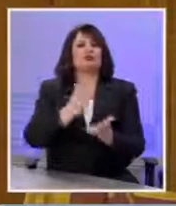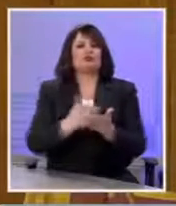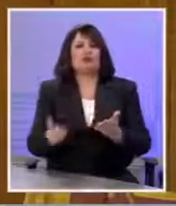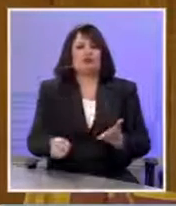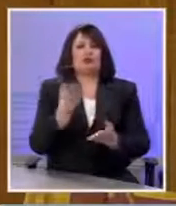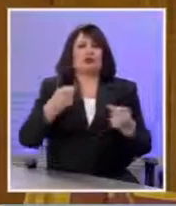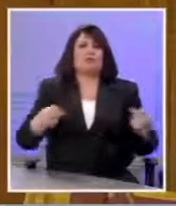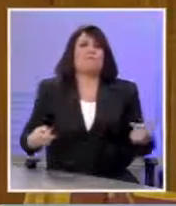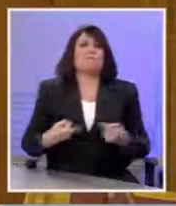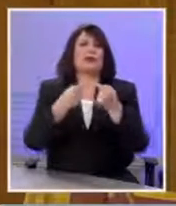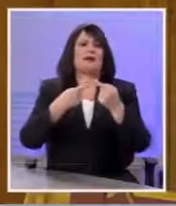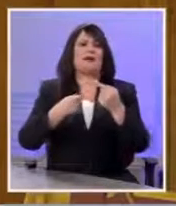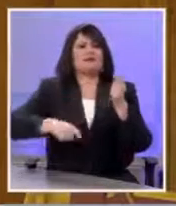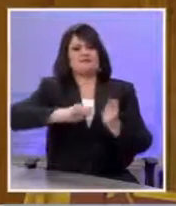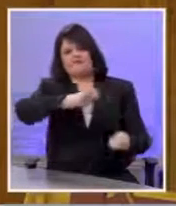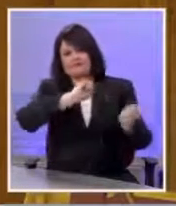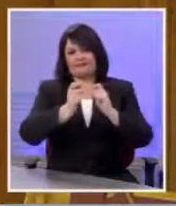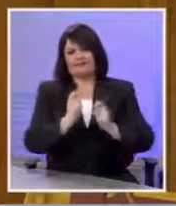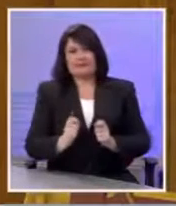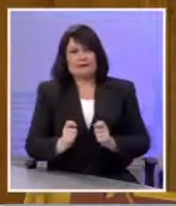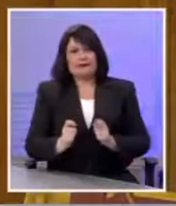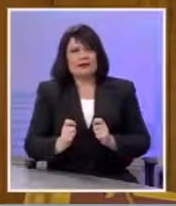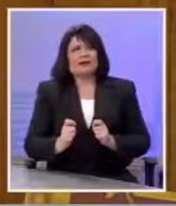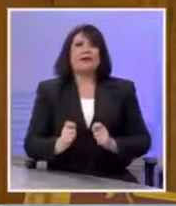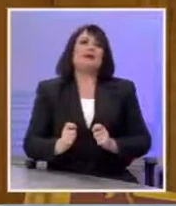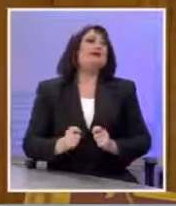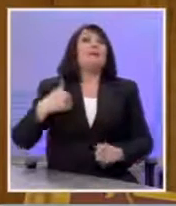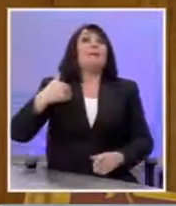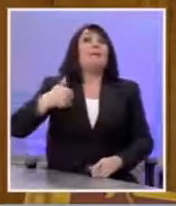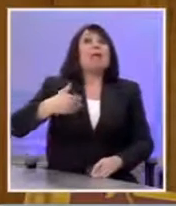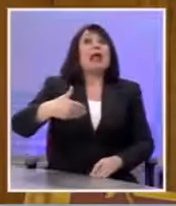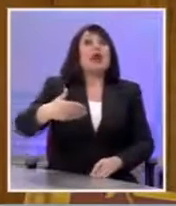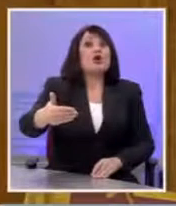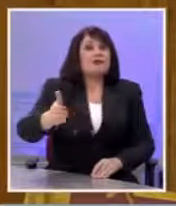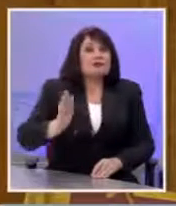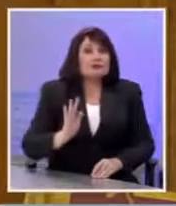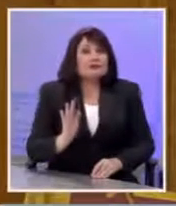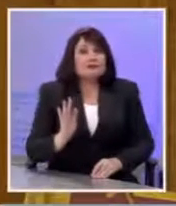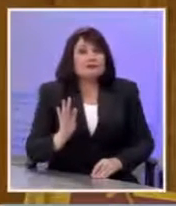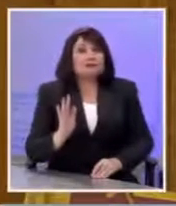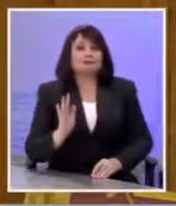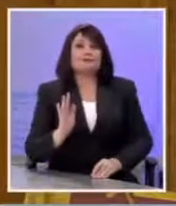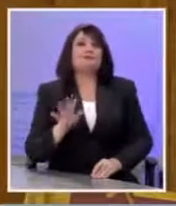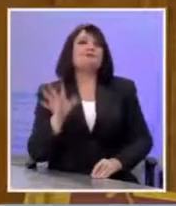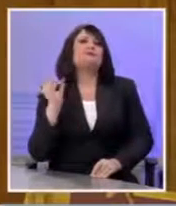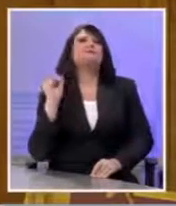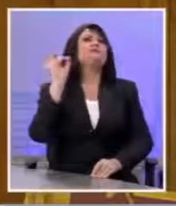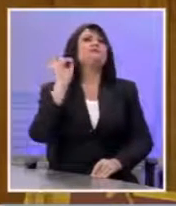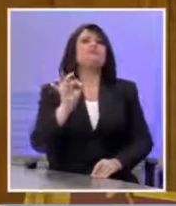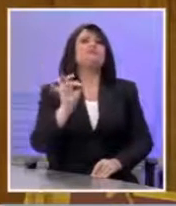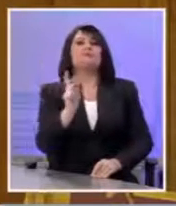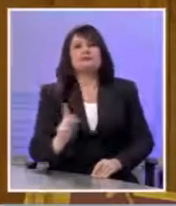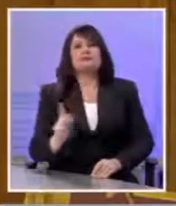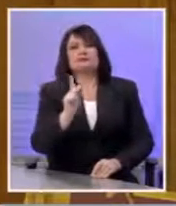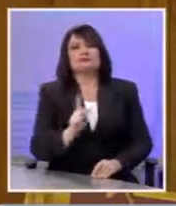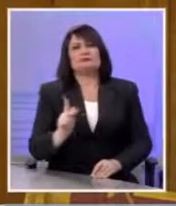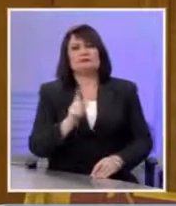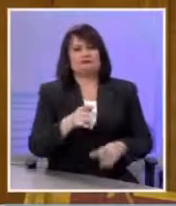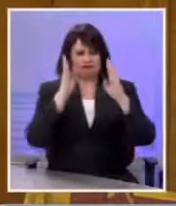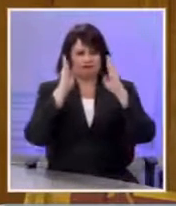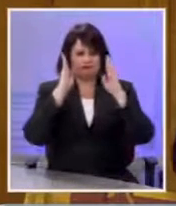και μετασχηματισμούς που έρχονται από το μέλλον και αποσκοπούν σε μια κοινωνία που θα έχει στο